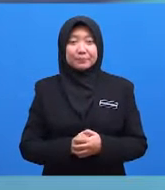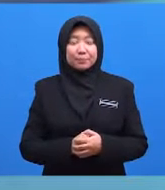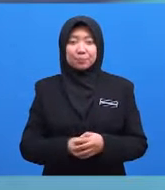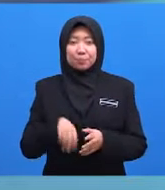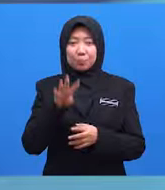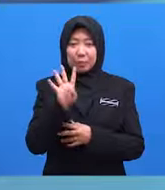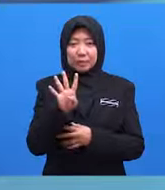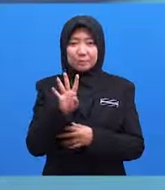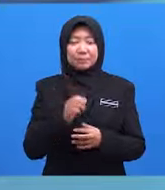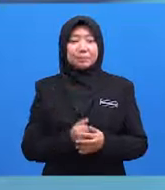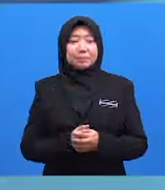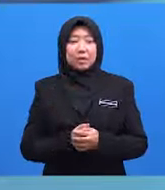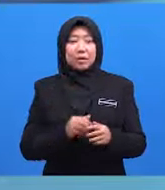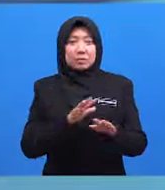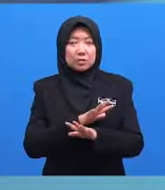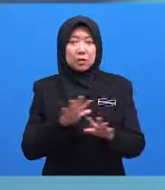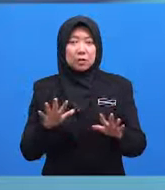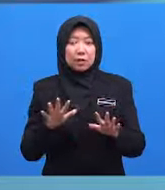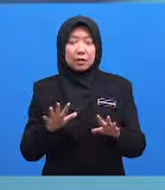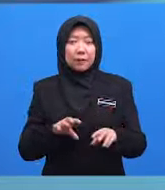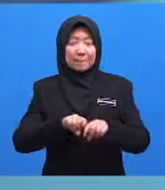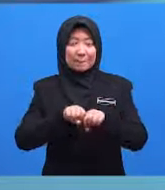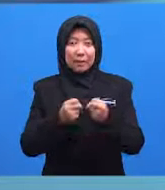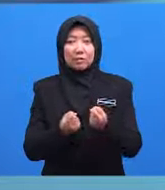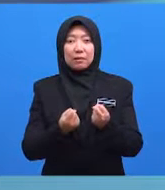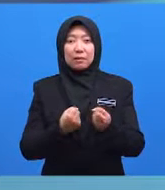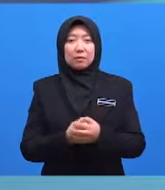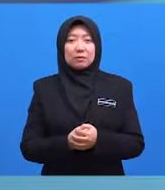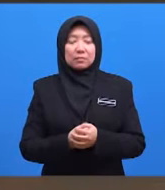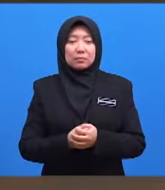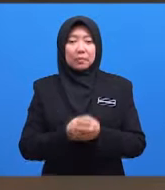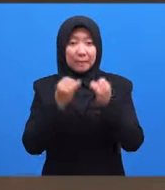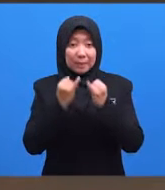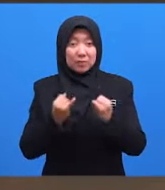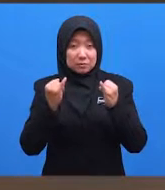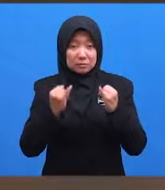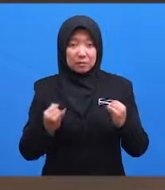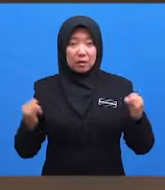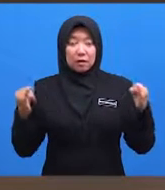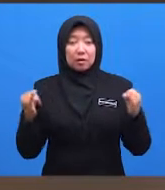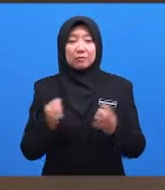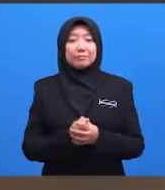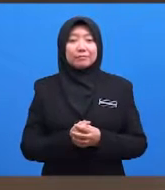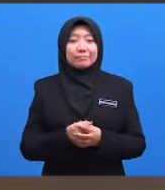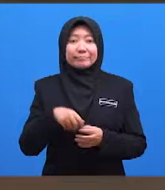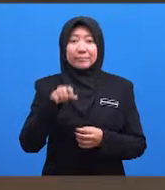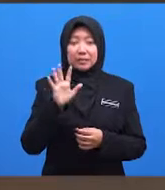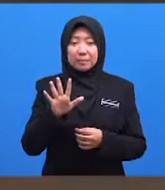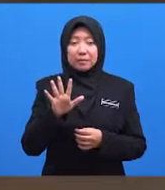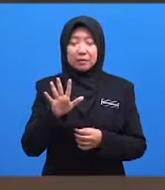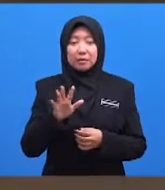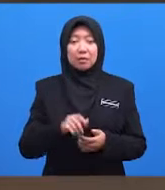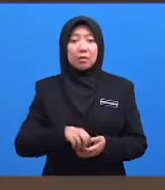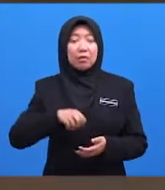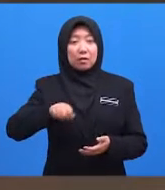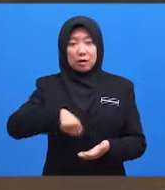Empat, jangan sesekali mematahkan pasta. Lima, kacau